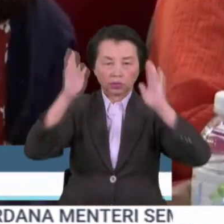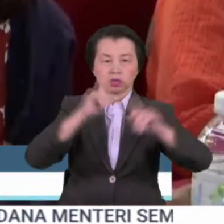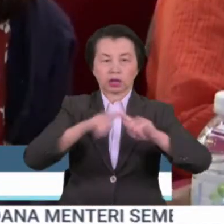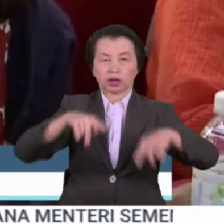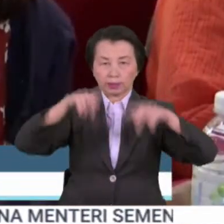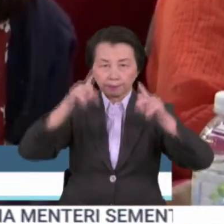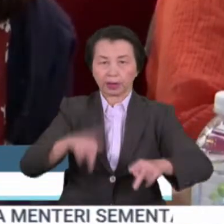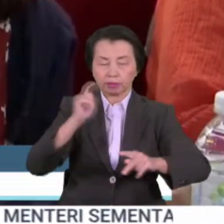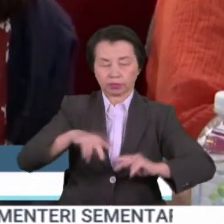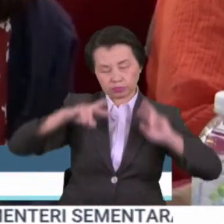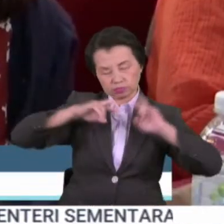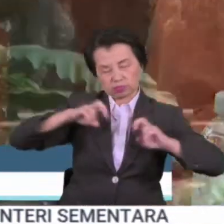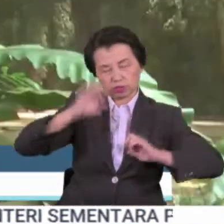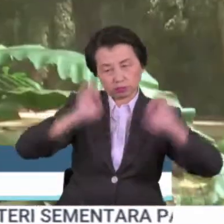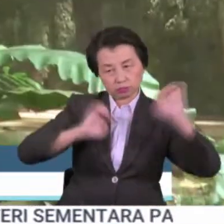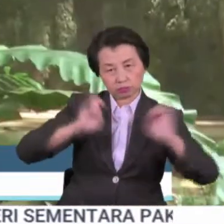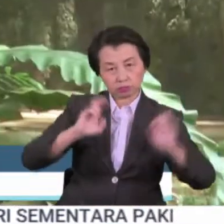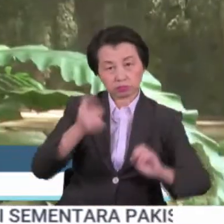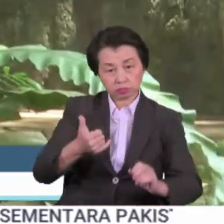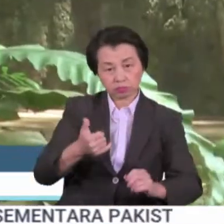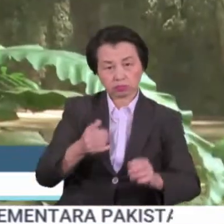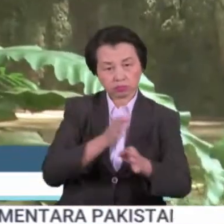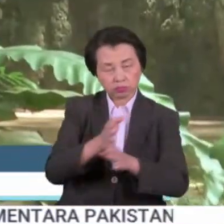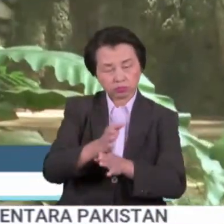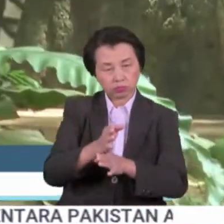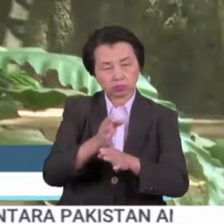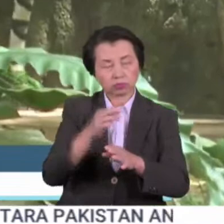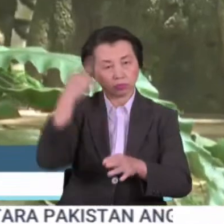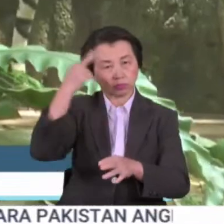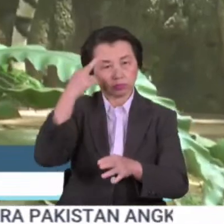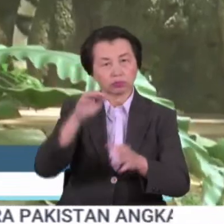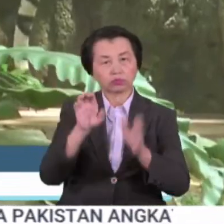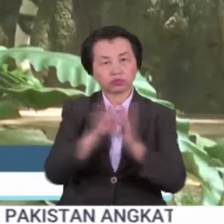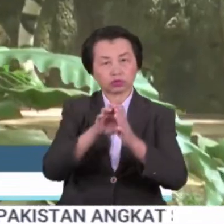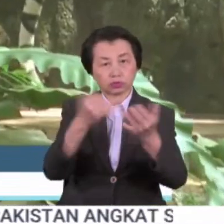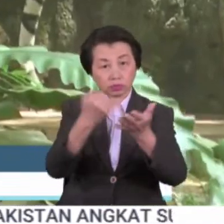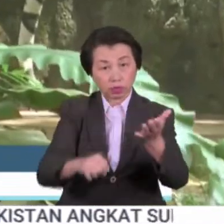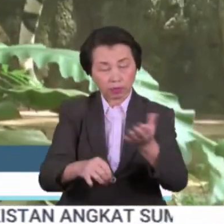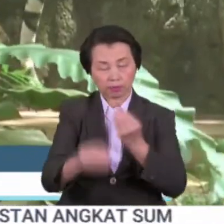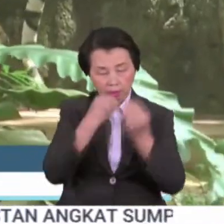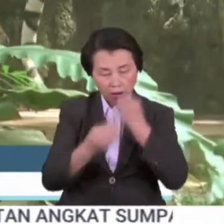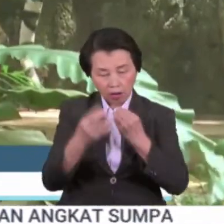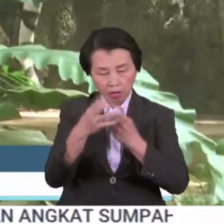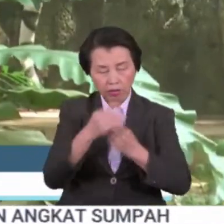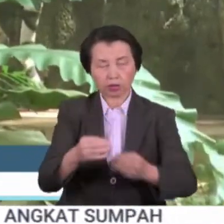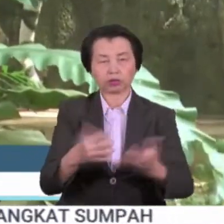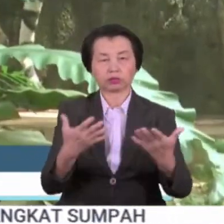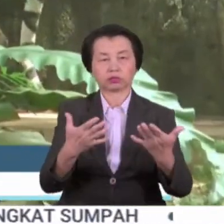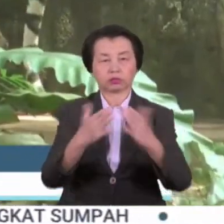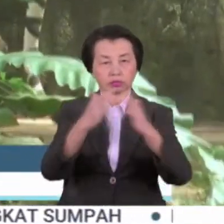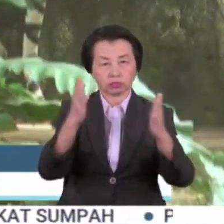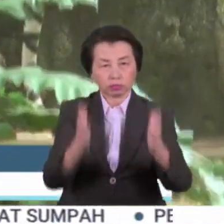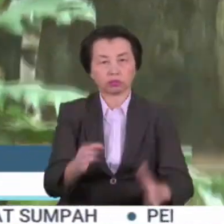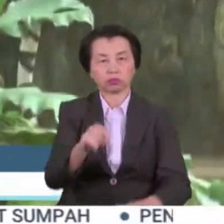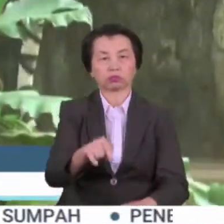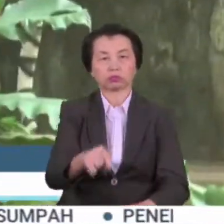pihaknya perlu mengkaji dan menilai tiga faktur utama seperti kelahiran makanan dan habitat